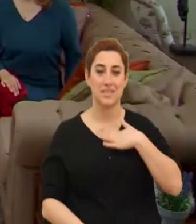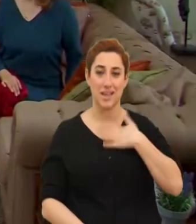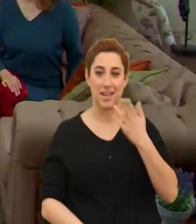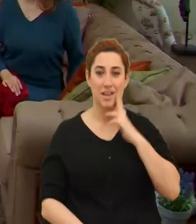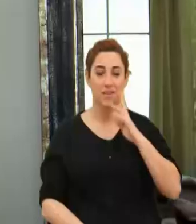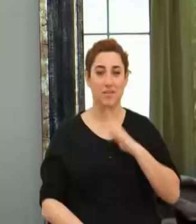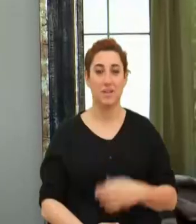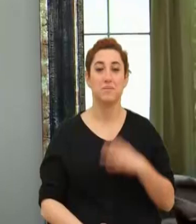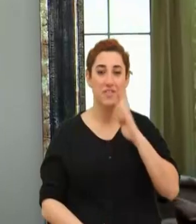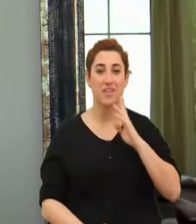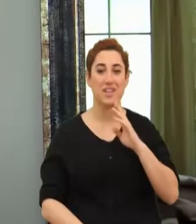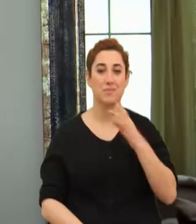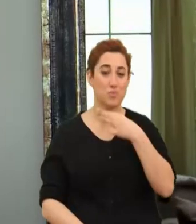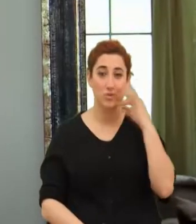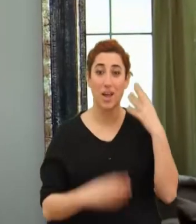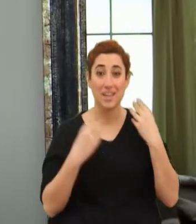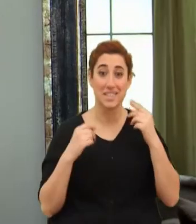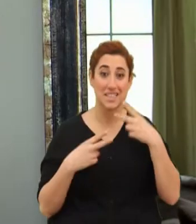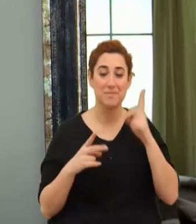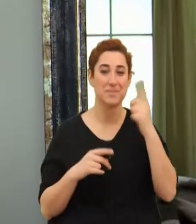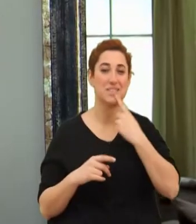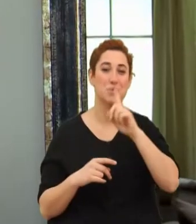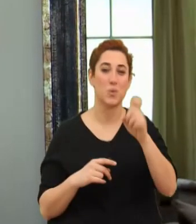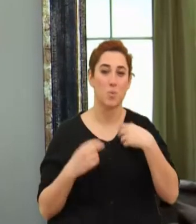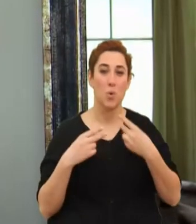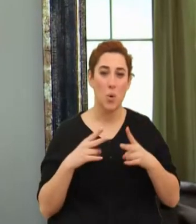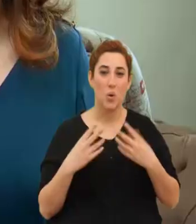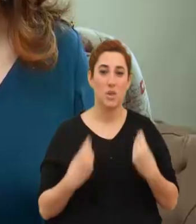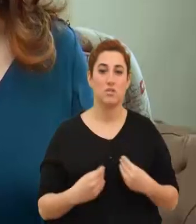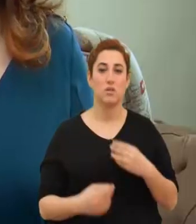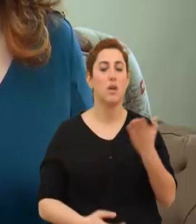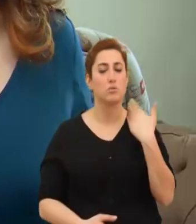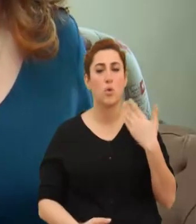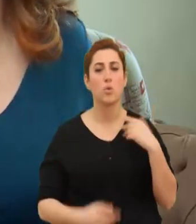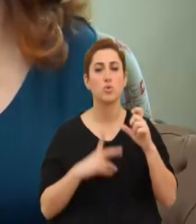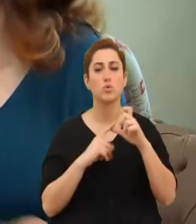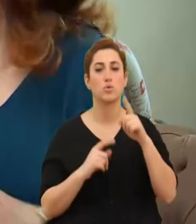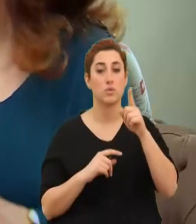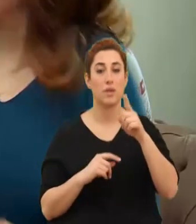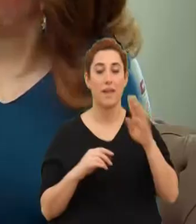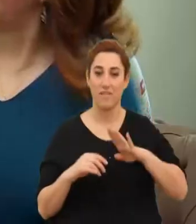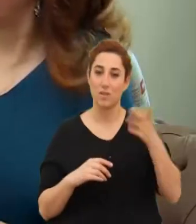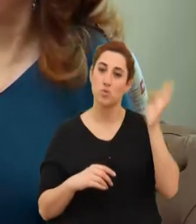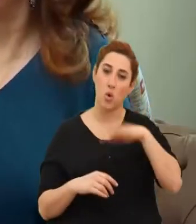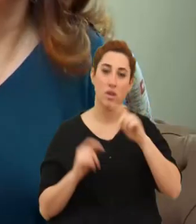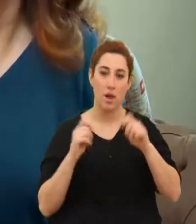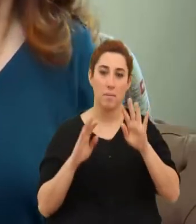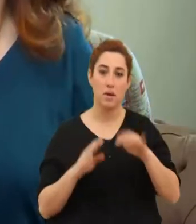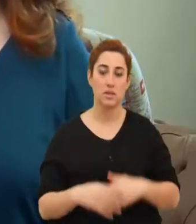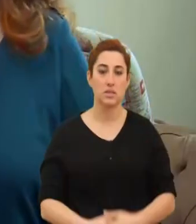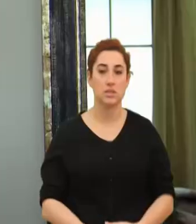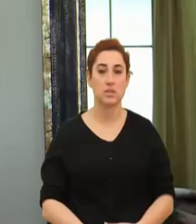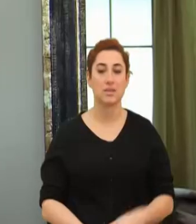Saygılar efendim. Efendim müsaitseniz bir istirhamım söz konusu efendim. Buyur Şükrü Efendi. Evlat sonra yaparsın